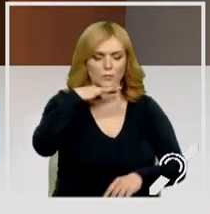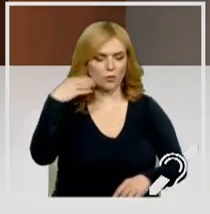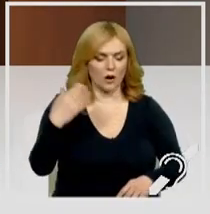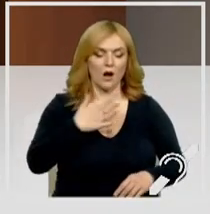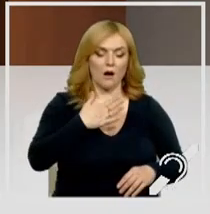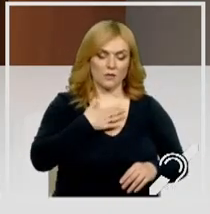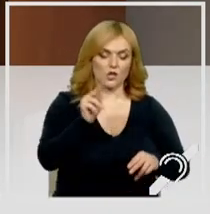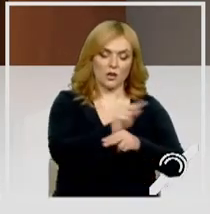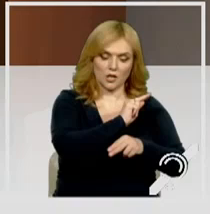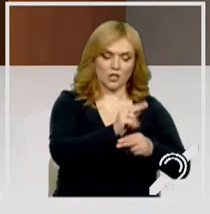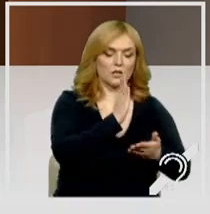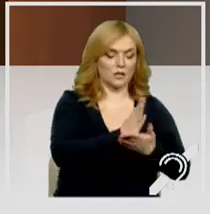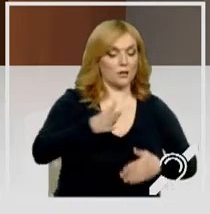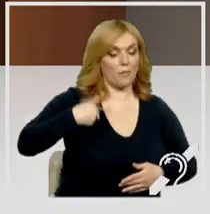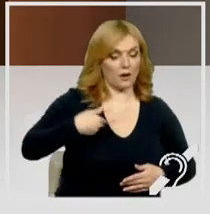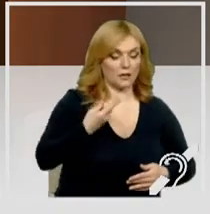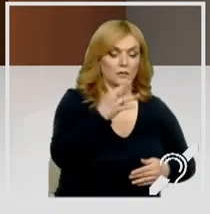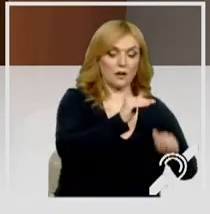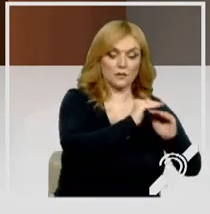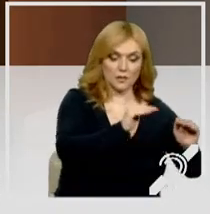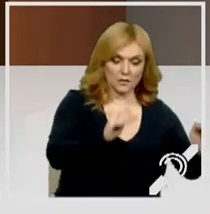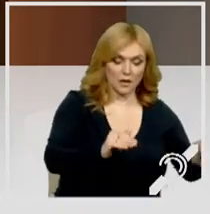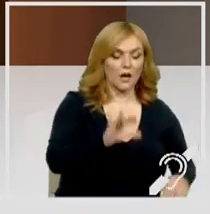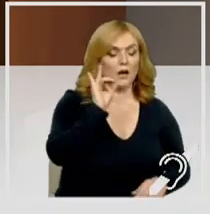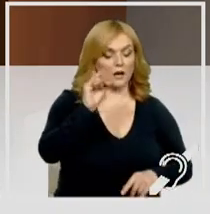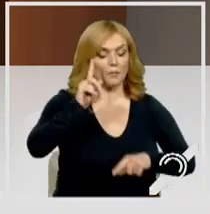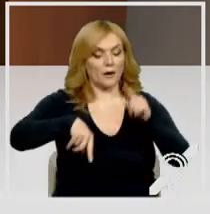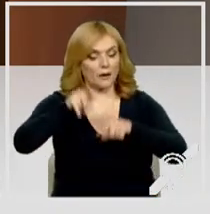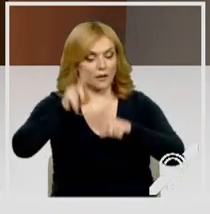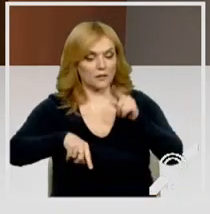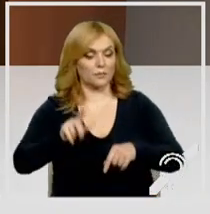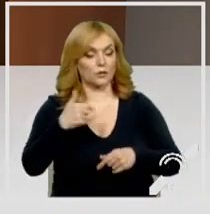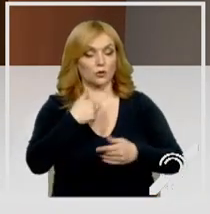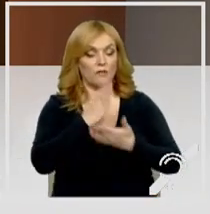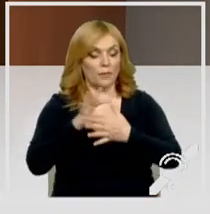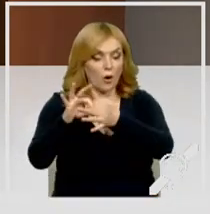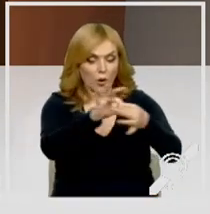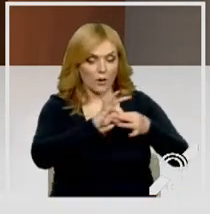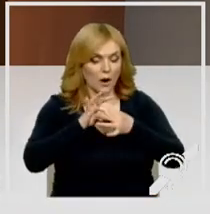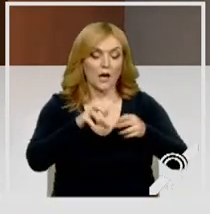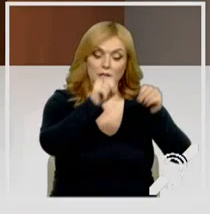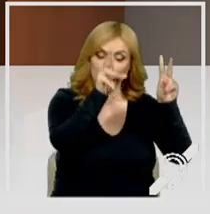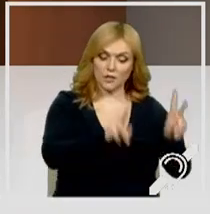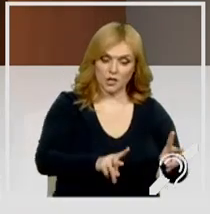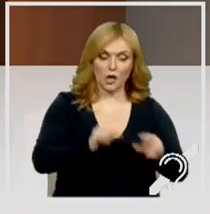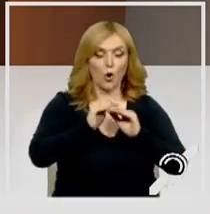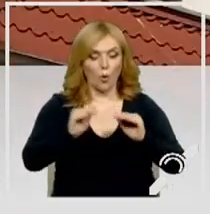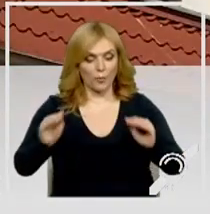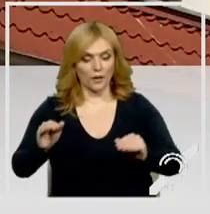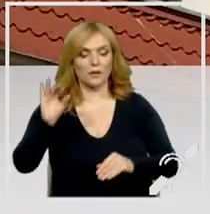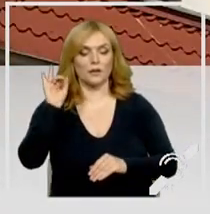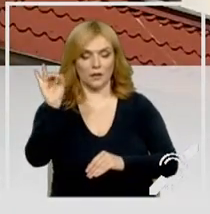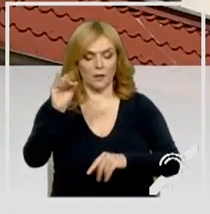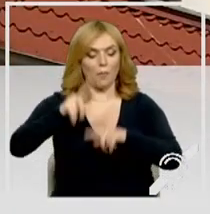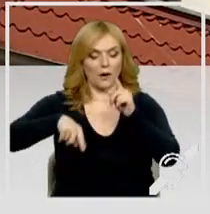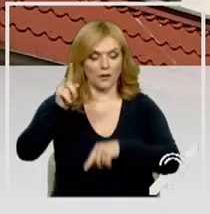noastre sunt utile atât pentru copii cât și pentru părinți, pentru că este o conlucrare între specialist, copil și părinte.